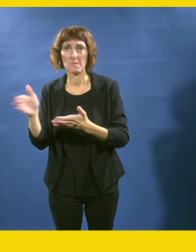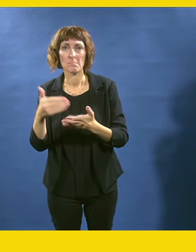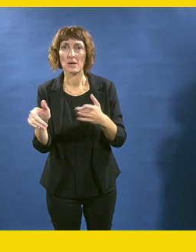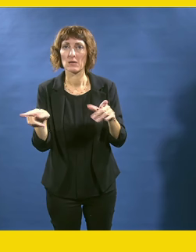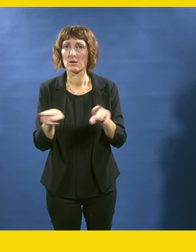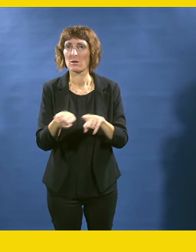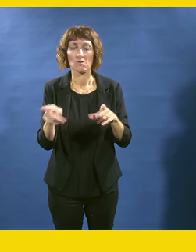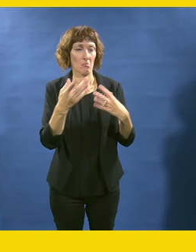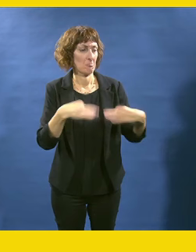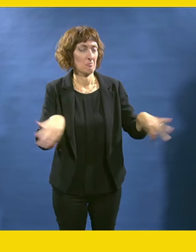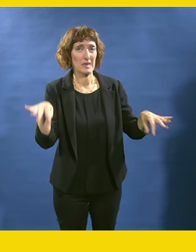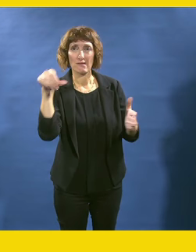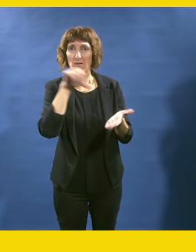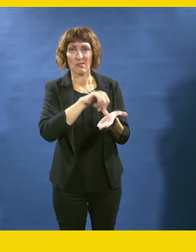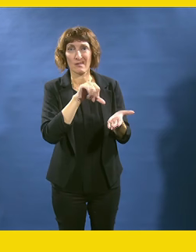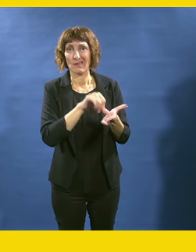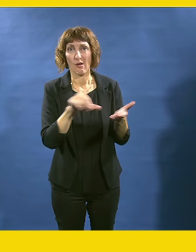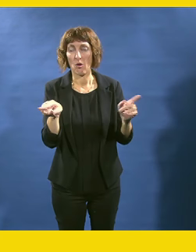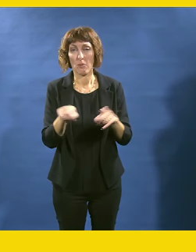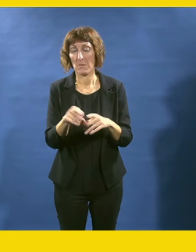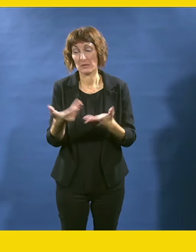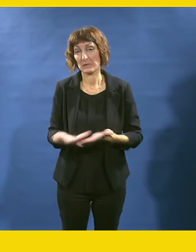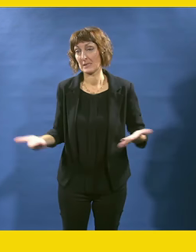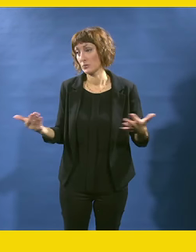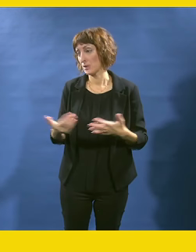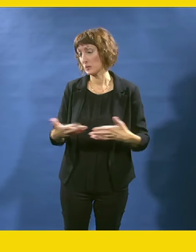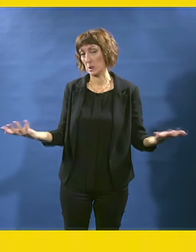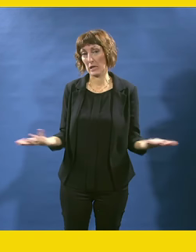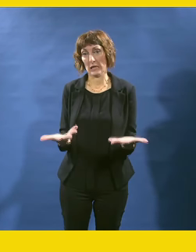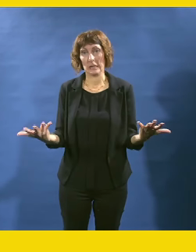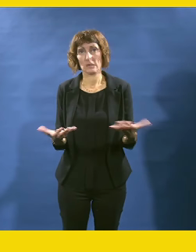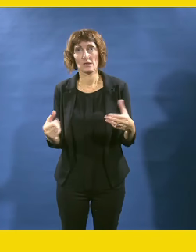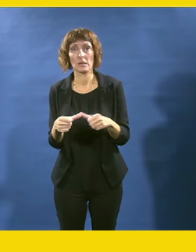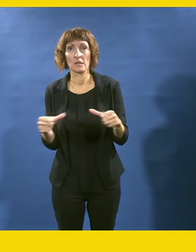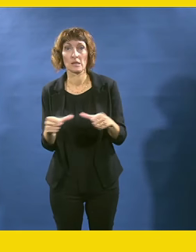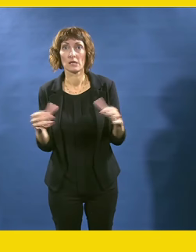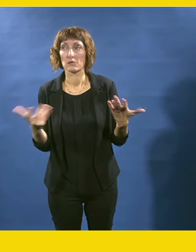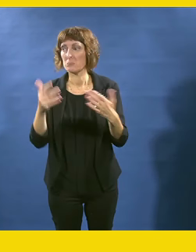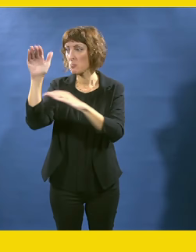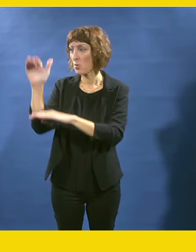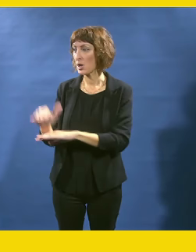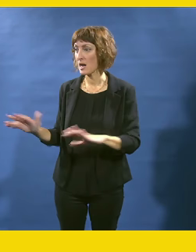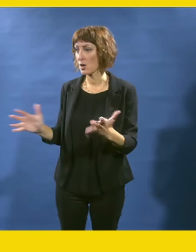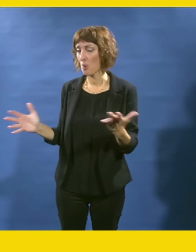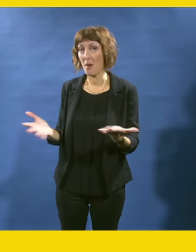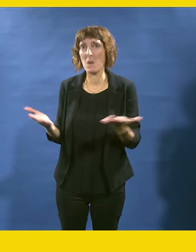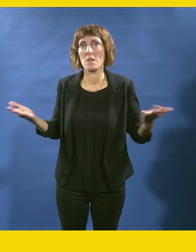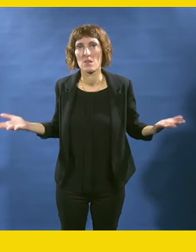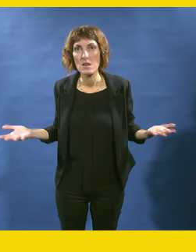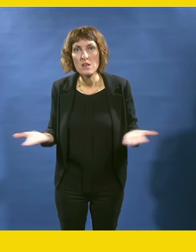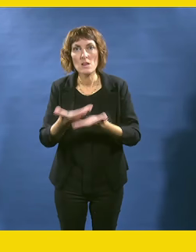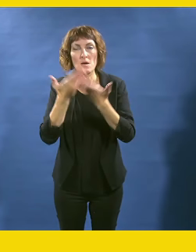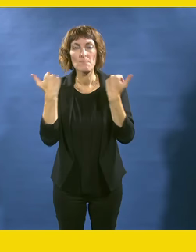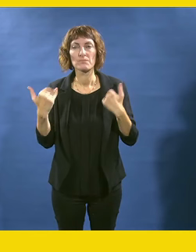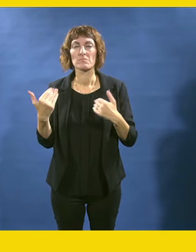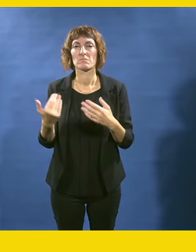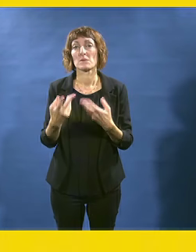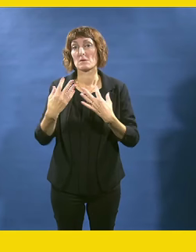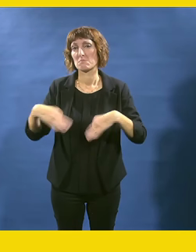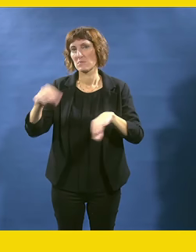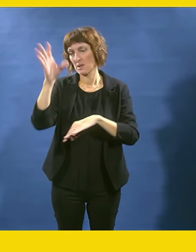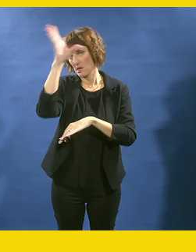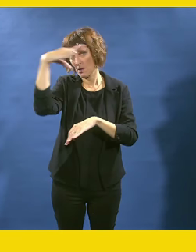erhalten. Während in Afghanistan werden Frauen und marginalisierte Gruppen seit 2 Jahren